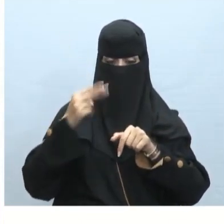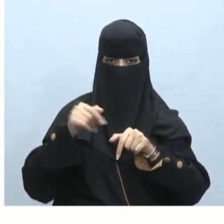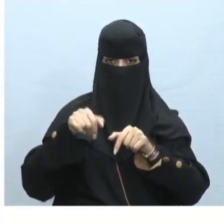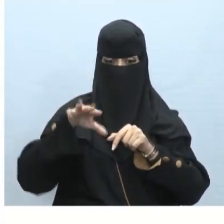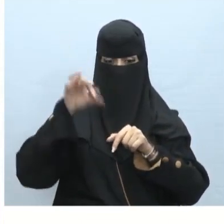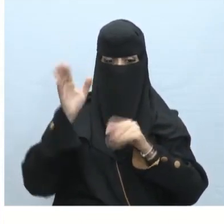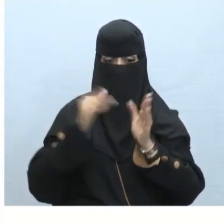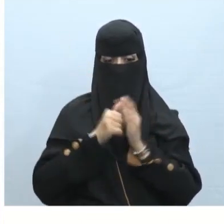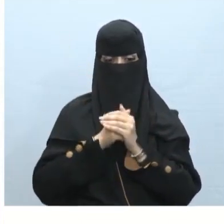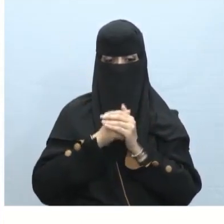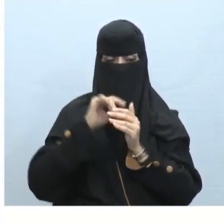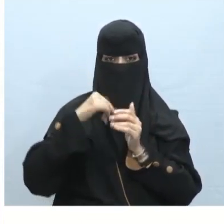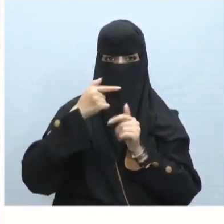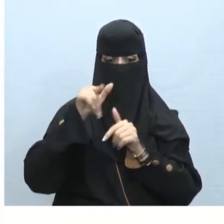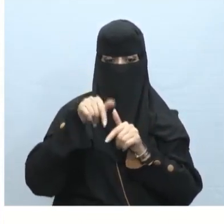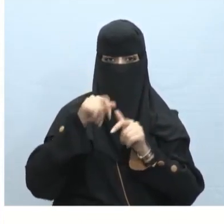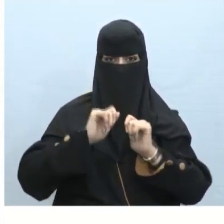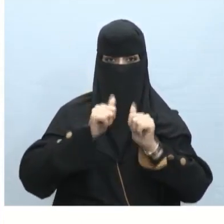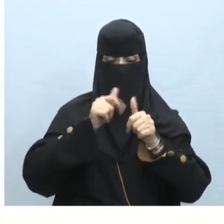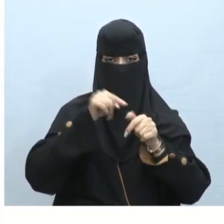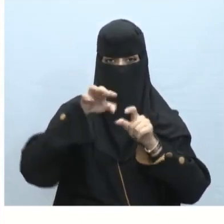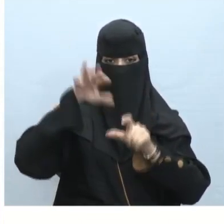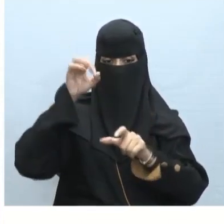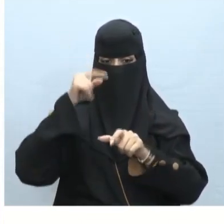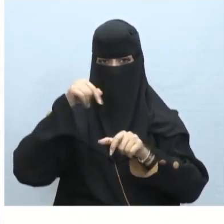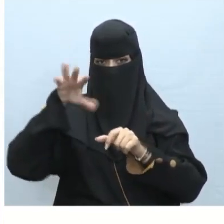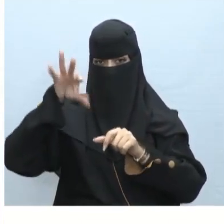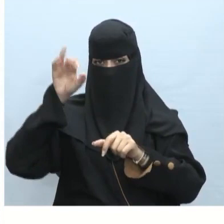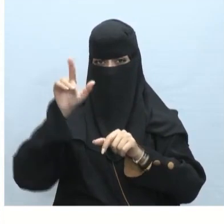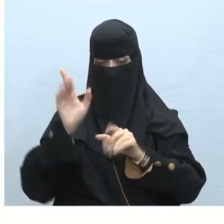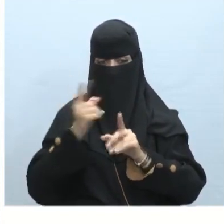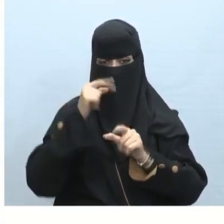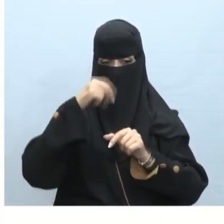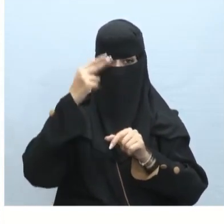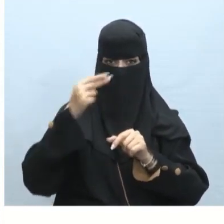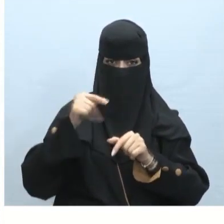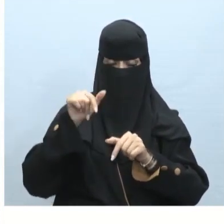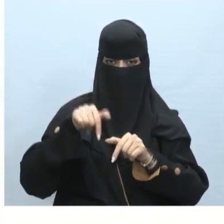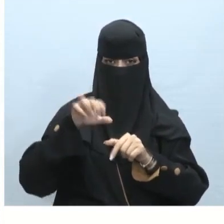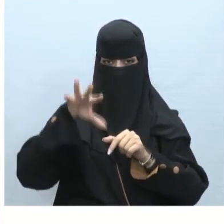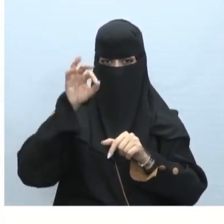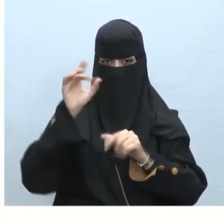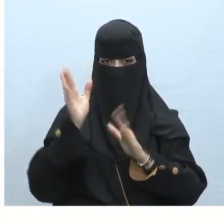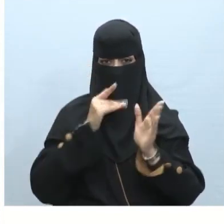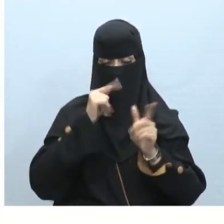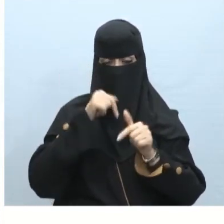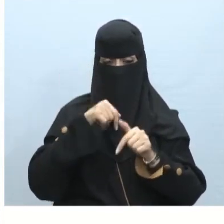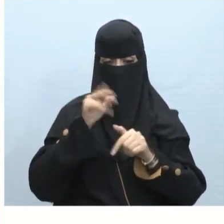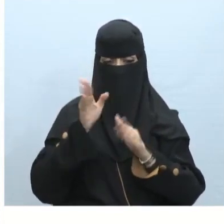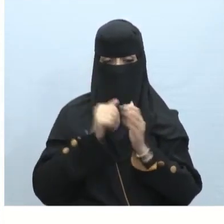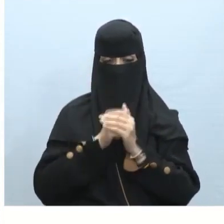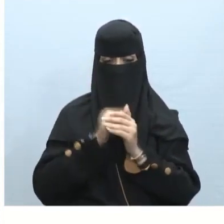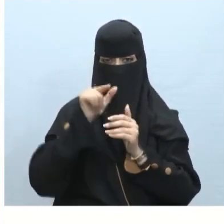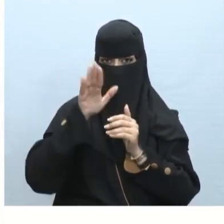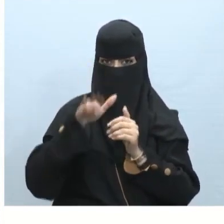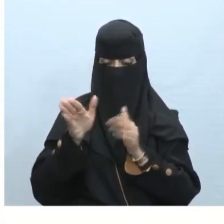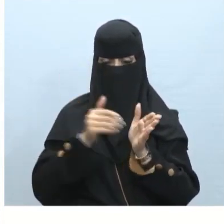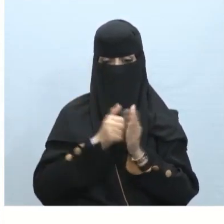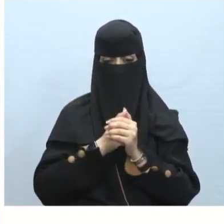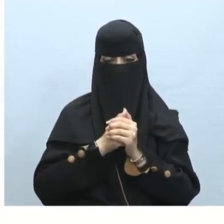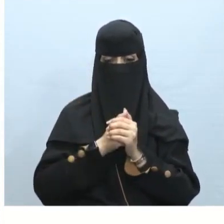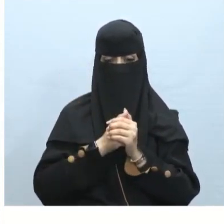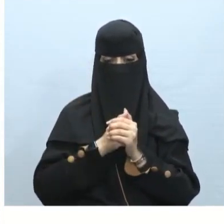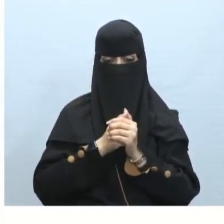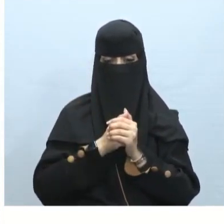سمارت ارت تستطيع اختيار احد الرسومات او احد رسومات سمارت الموجوده